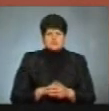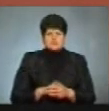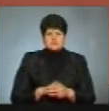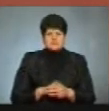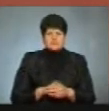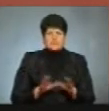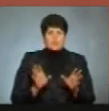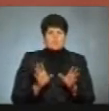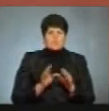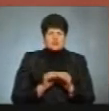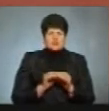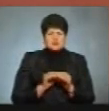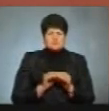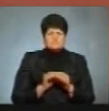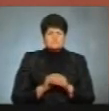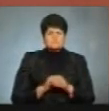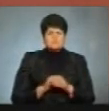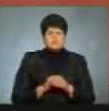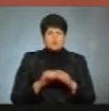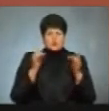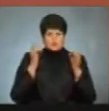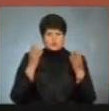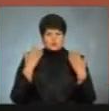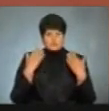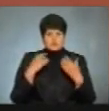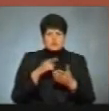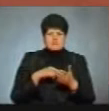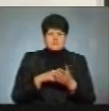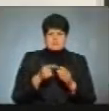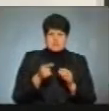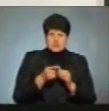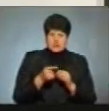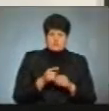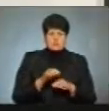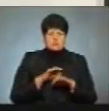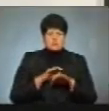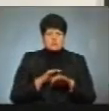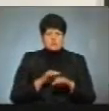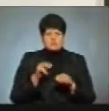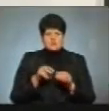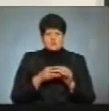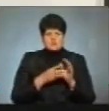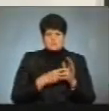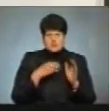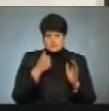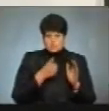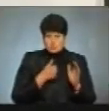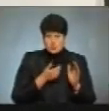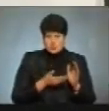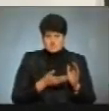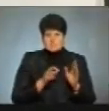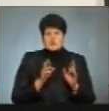Ну, об'єднання культури і відпочинку міста Тернополя ми здійснили в 2018